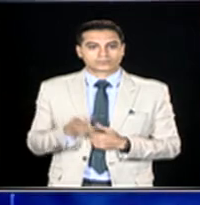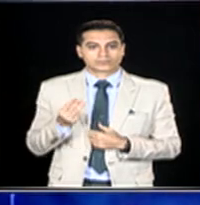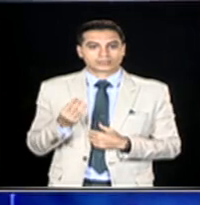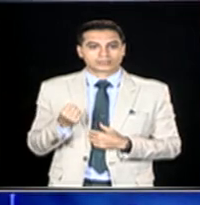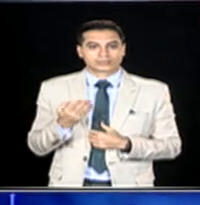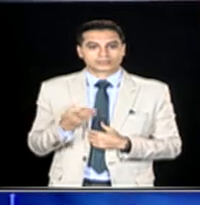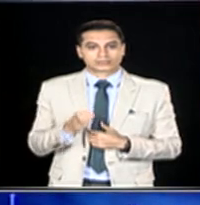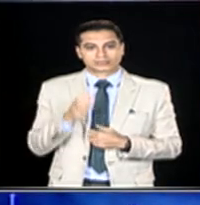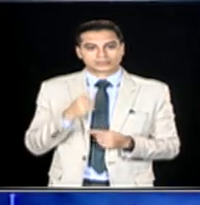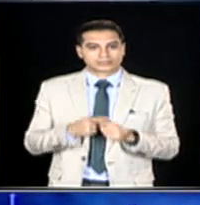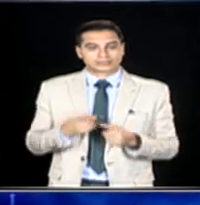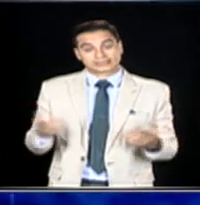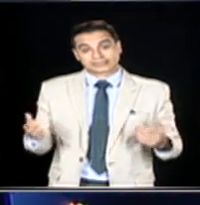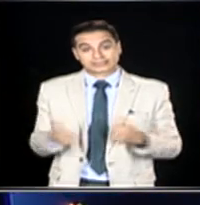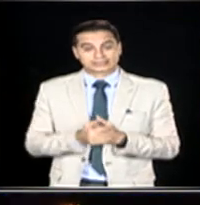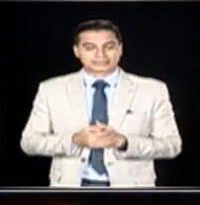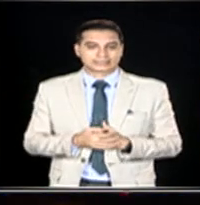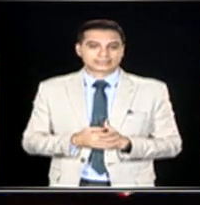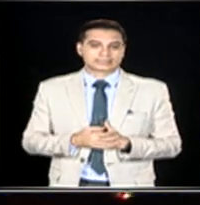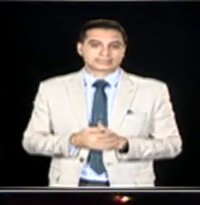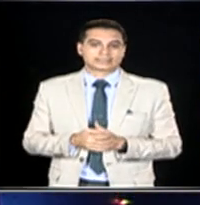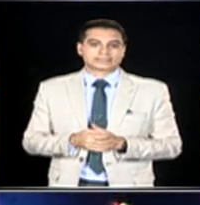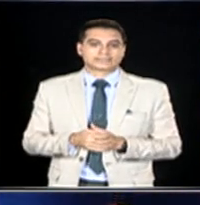30. إجابة خاطئة.